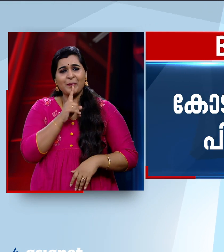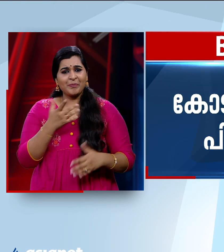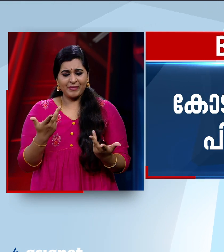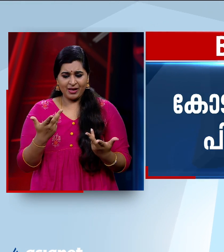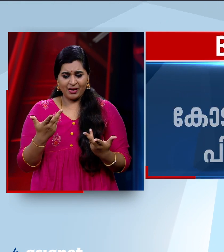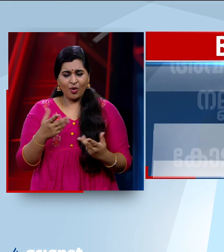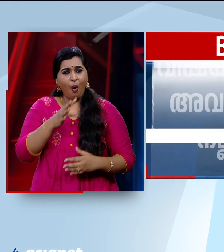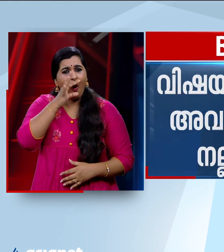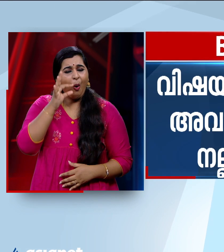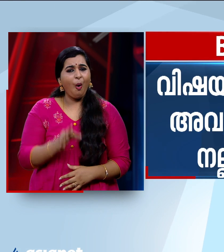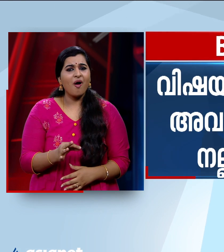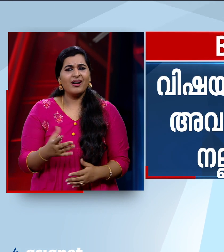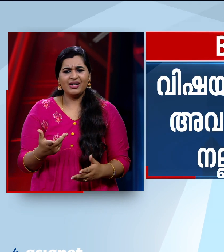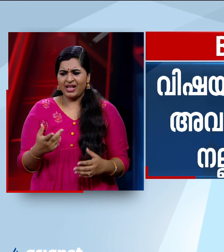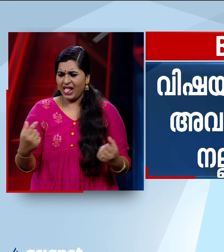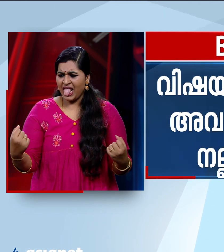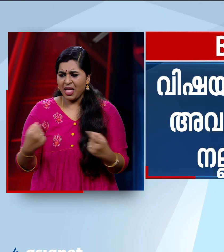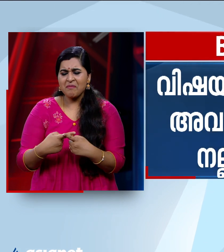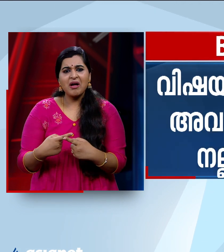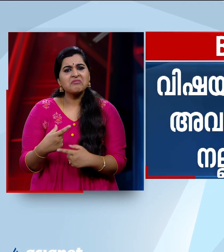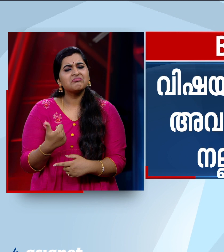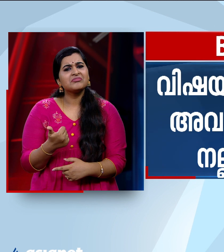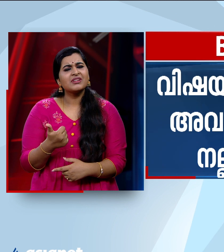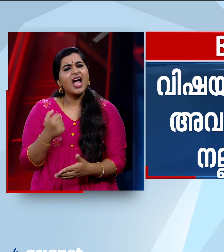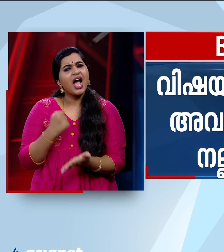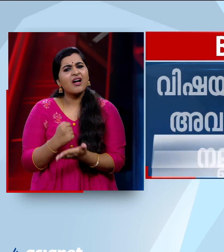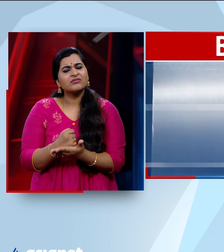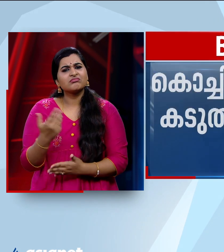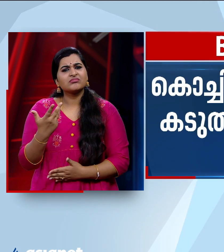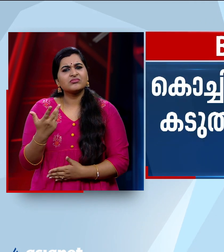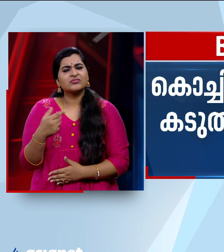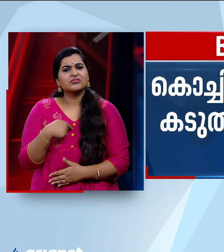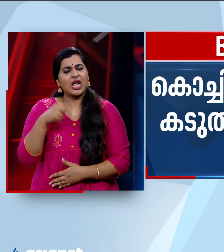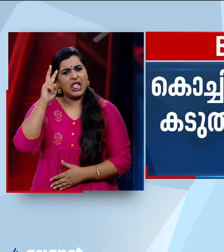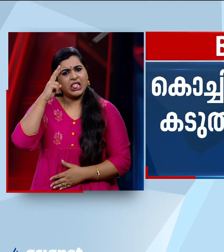മാത്രമായി നിലനിൽക്കുന്നതിന്റെ സാധ്യത എന്താണ് എന്നാണ് ജസ്റ്റിസ് ദേവൻ രാമചന്ദ്രൻ സംശയം പ്രകടിപ്പിച്ചത്. ഇത്തരത്തിൽ